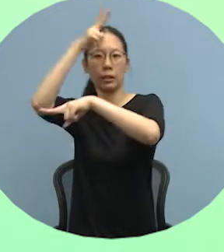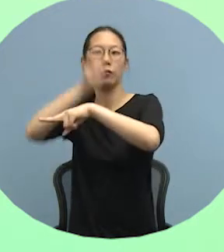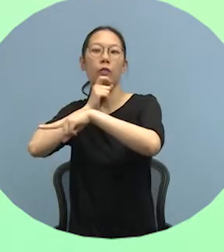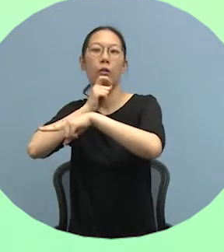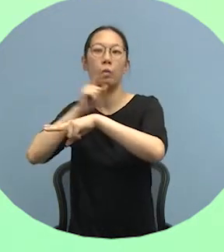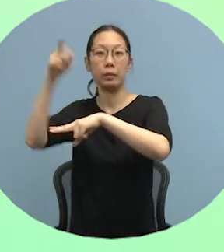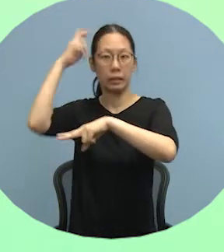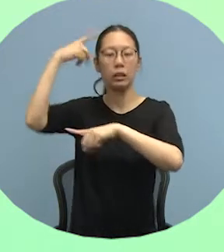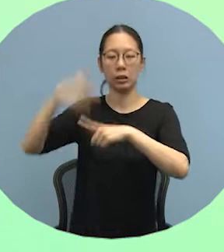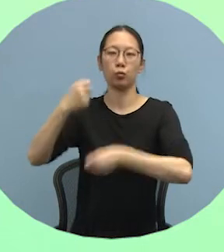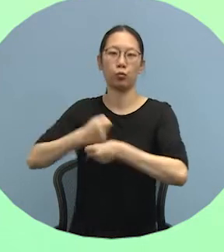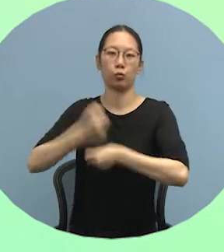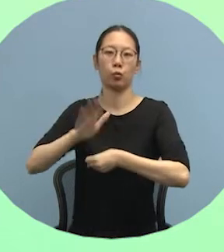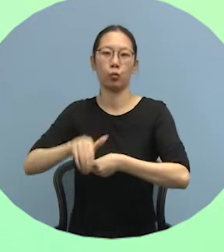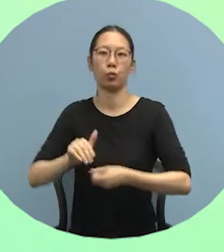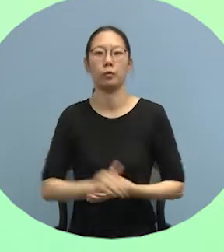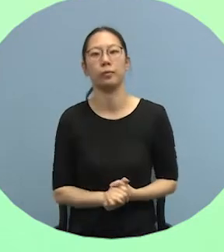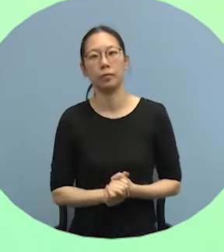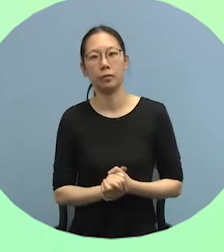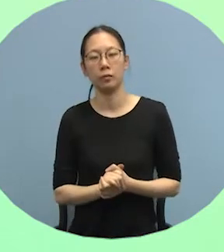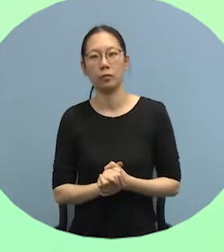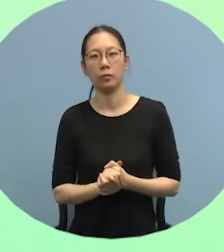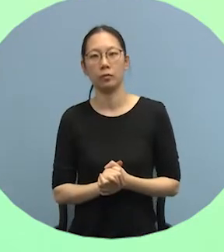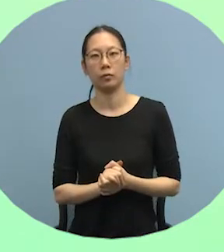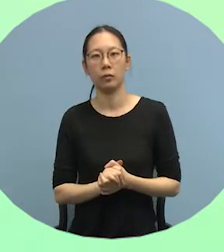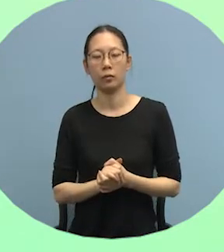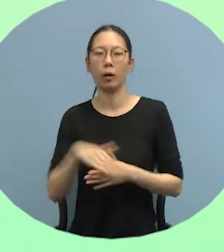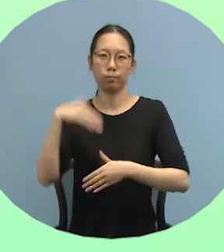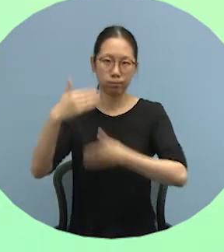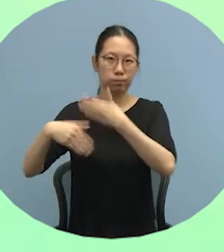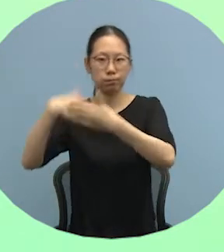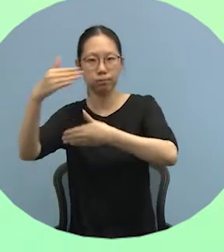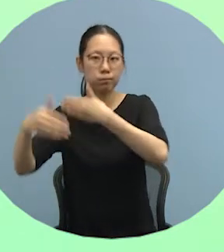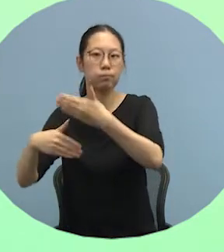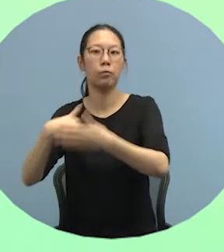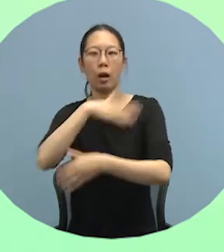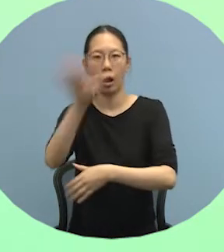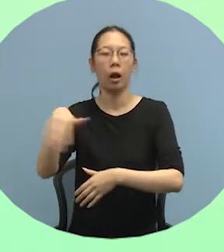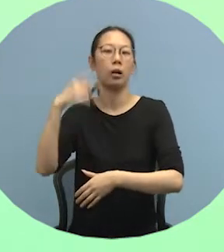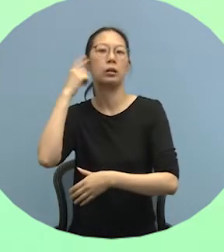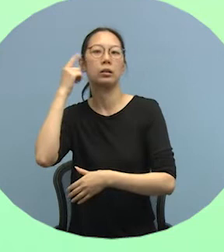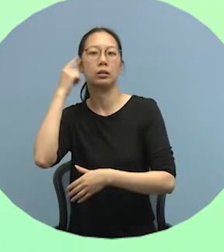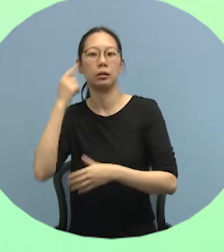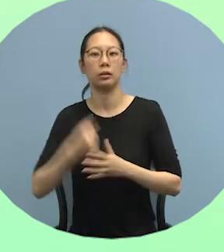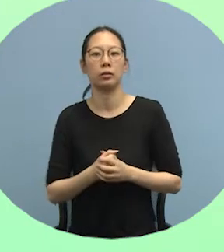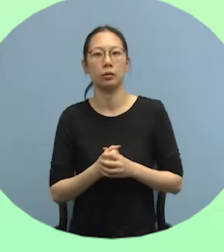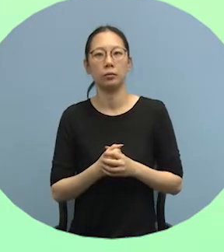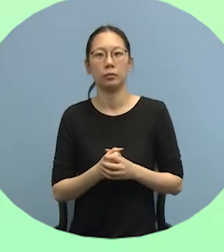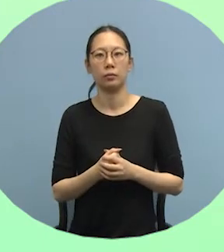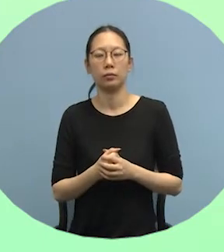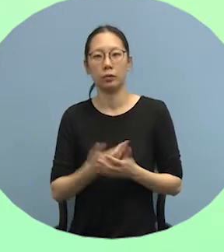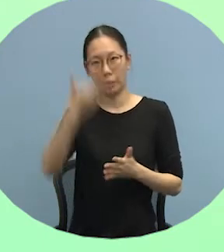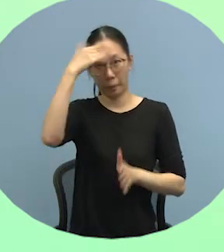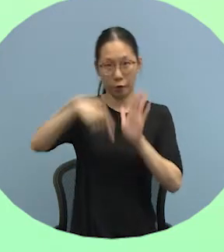這些意見呢是會落實執行，大家會往後會見到方方面面呢，我們都會是加